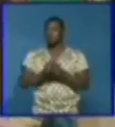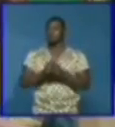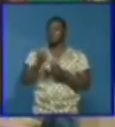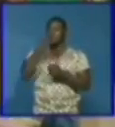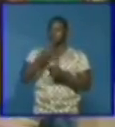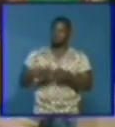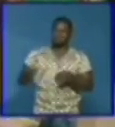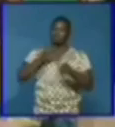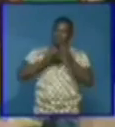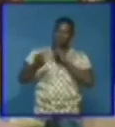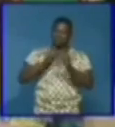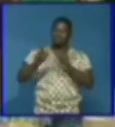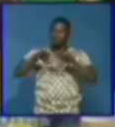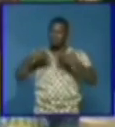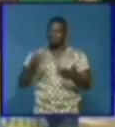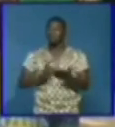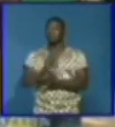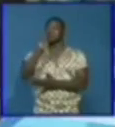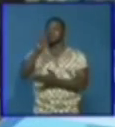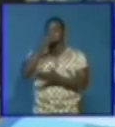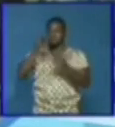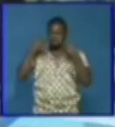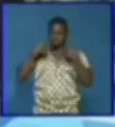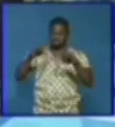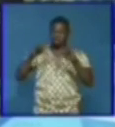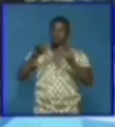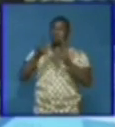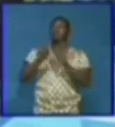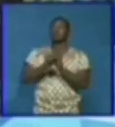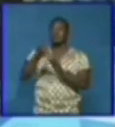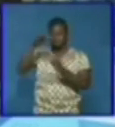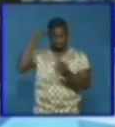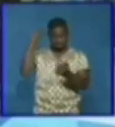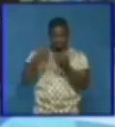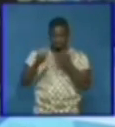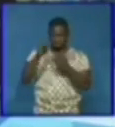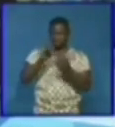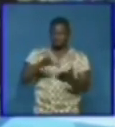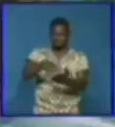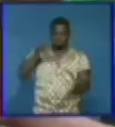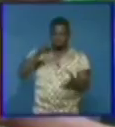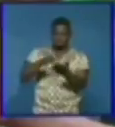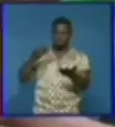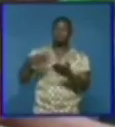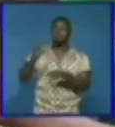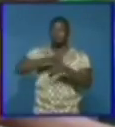sur justement comment on utilise ces informations une fois qu'elles sont téléchargées, et on va aboutir